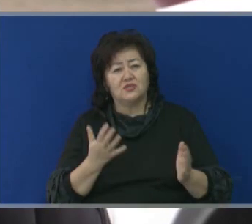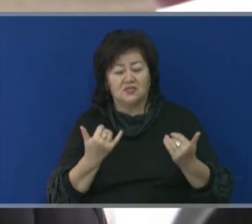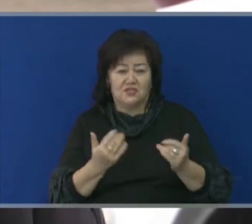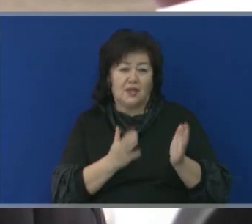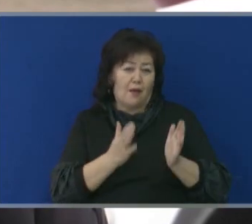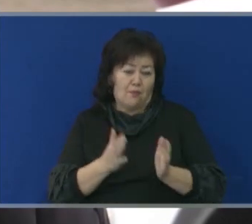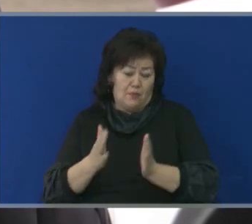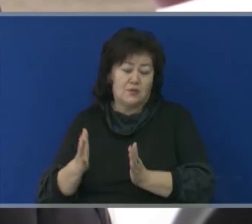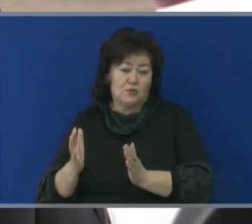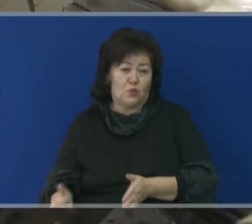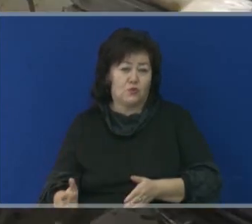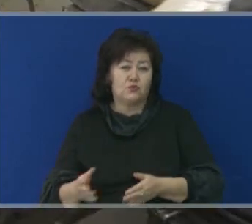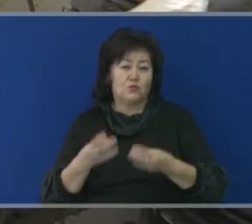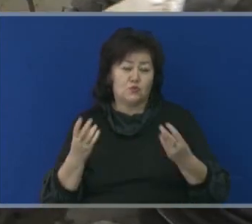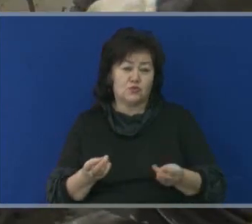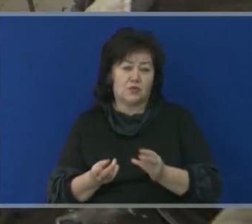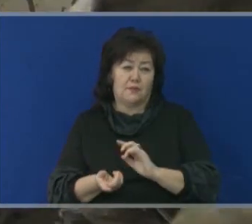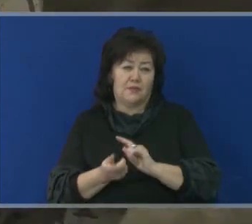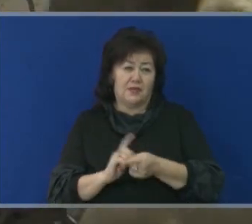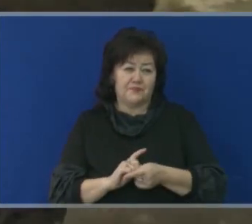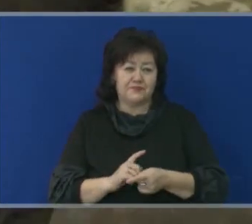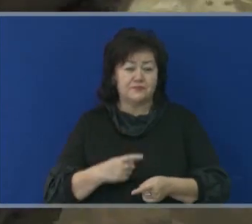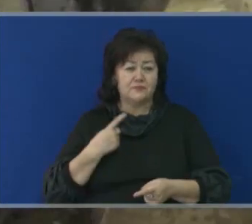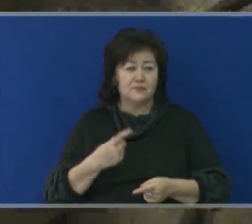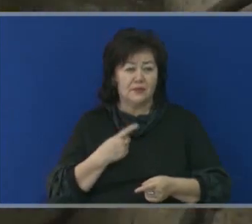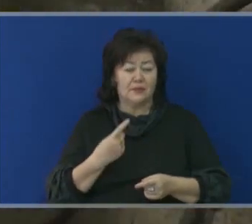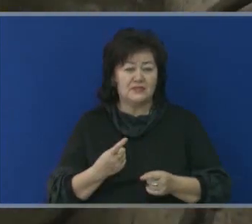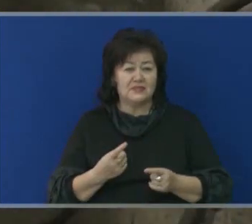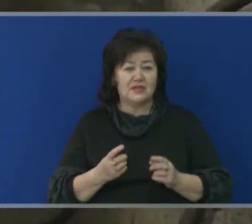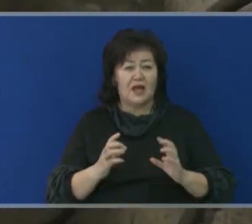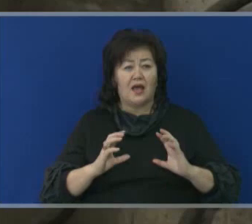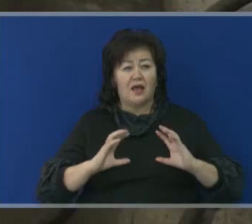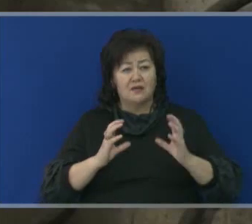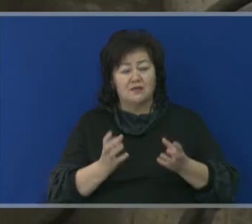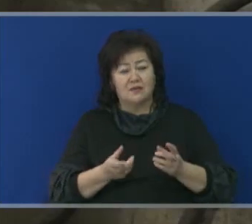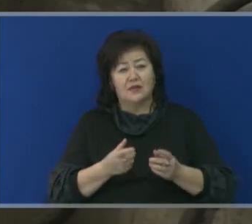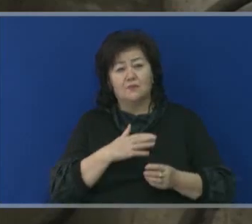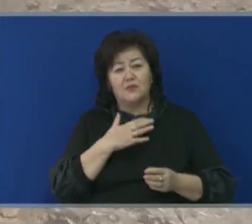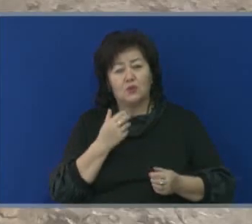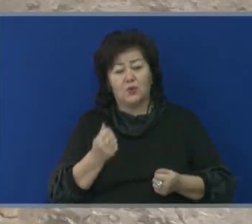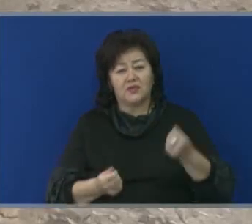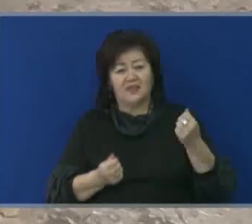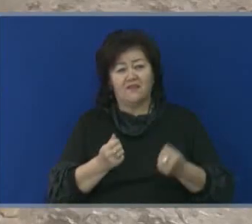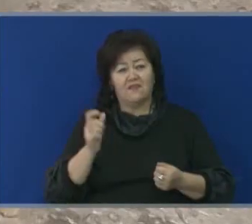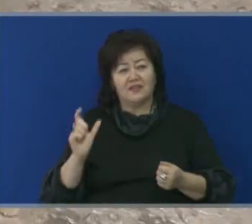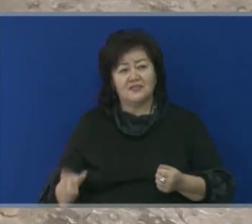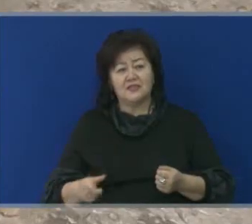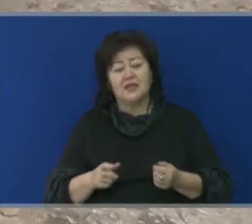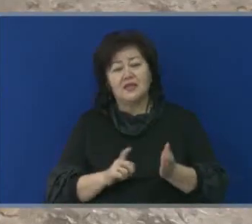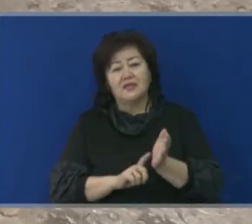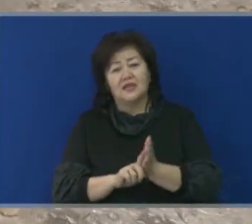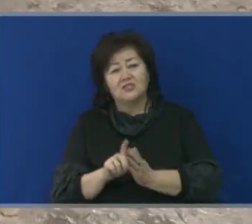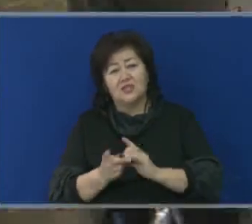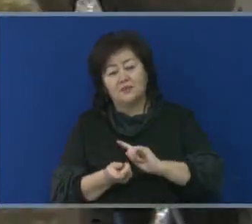помаленьку надо постепенно стараться. Мастера шиномонтажных мастерских твердят, что многие водители начали менять колеса еще до начала